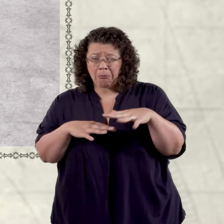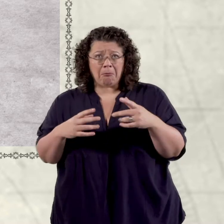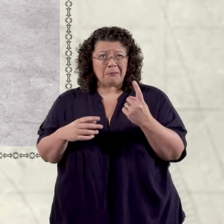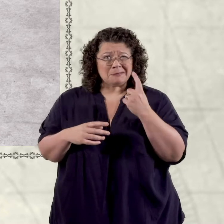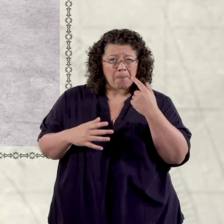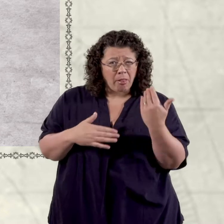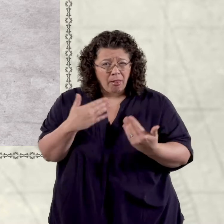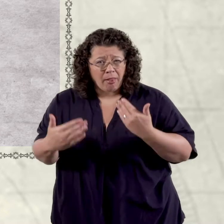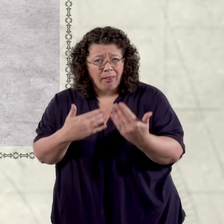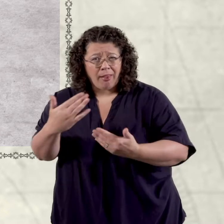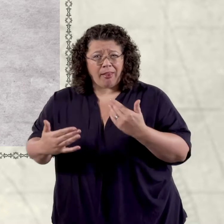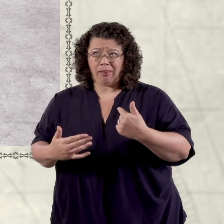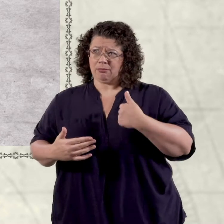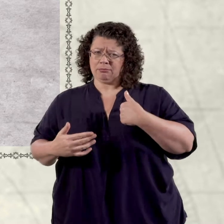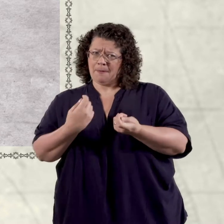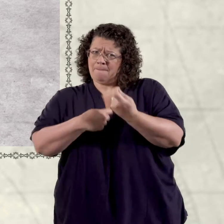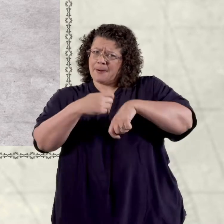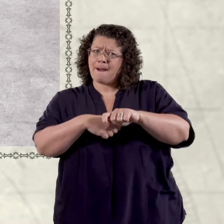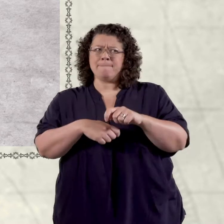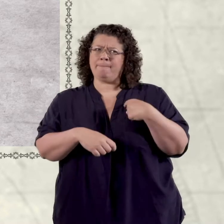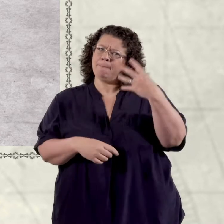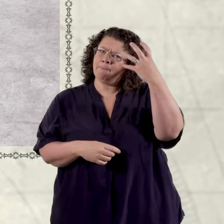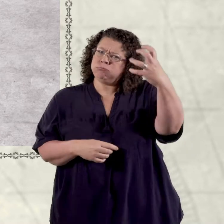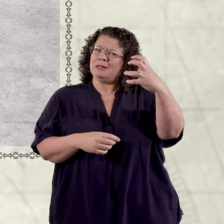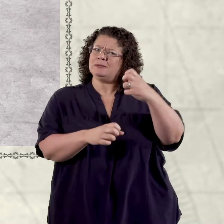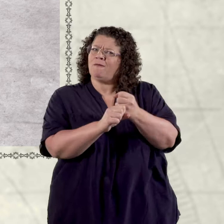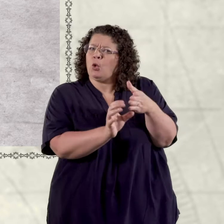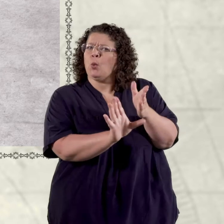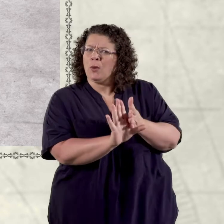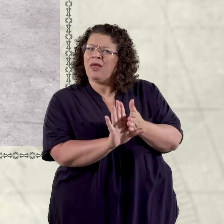syml. Fi oedd fod i ddod yn Tywysog Gwynedd.